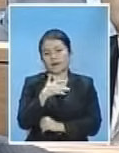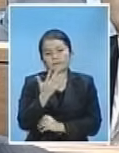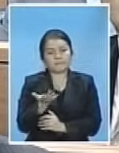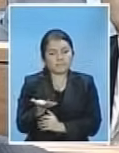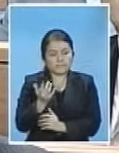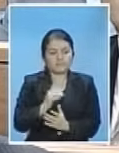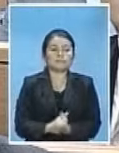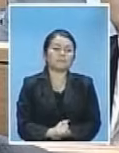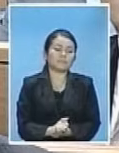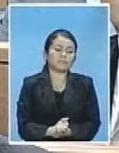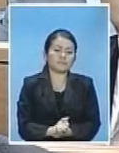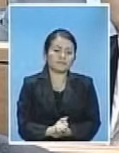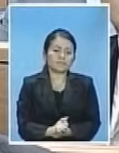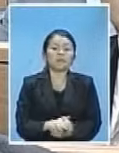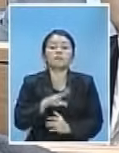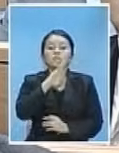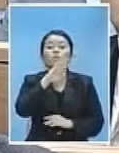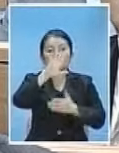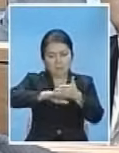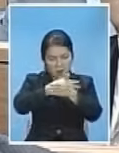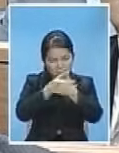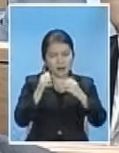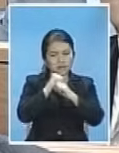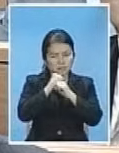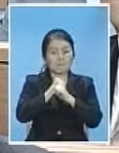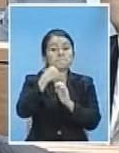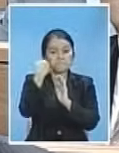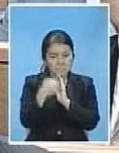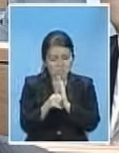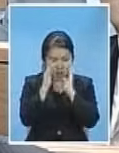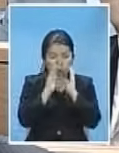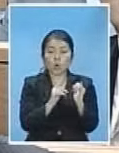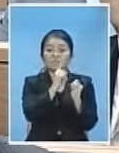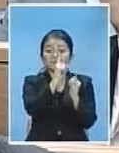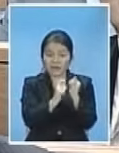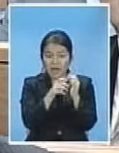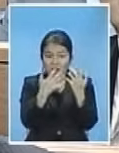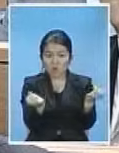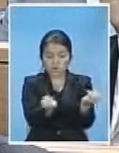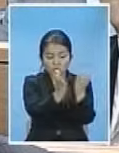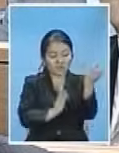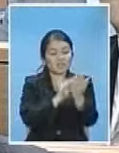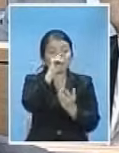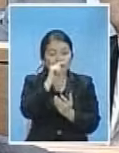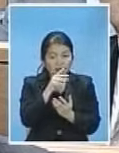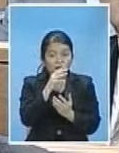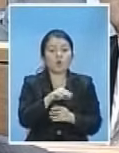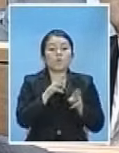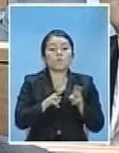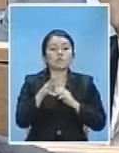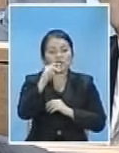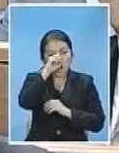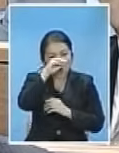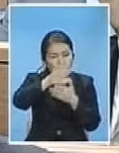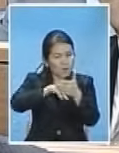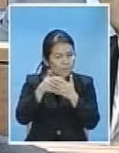พราะฉะนั้นเมื่อเราผิดพลาดถึงขั้นทำให้คนสูญเสียประเทศชาติเสียหายอย่างนี้อย่าทดลองถ้าไม่แน่